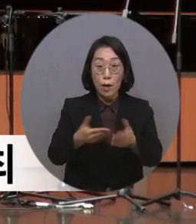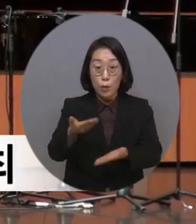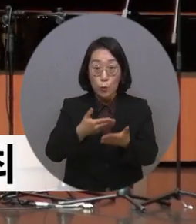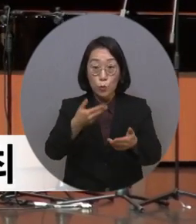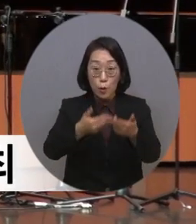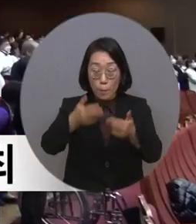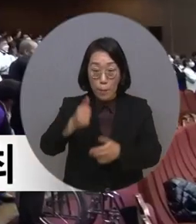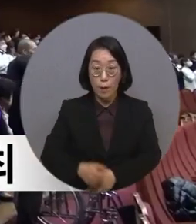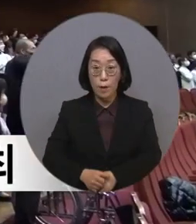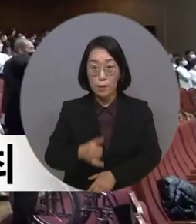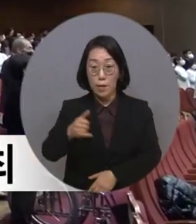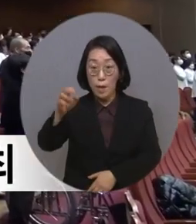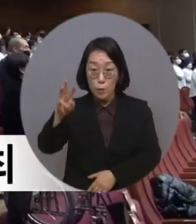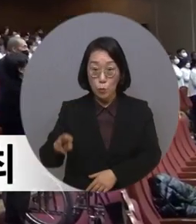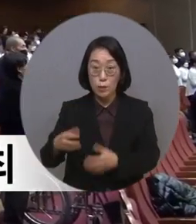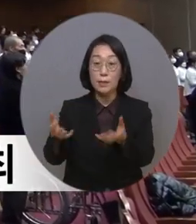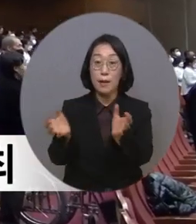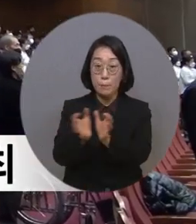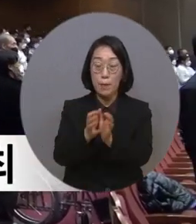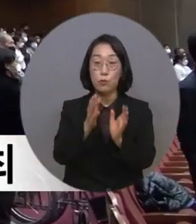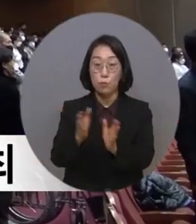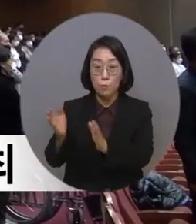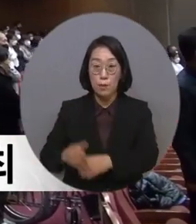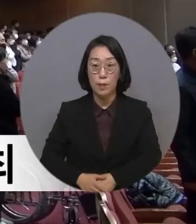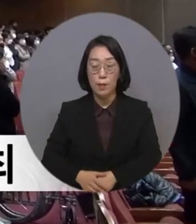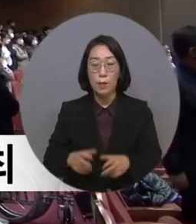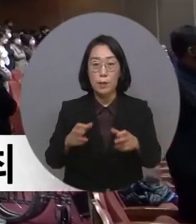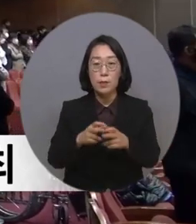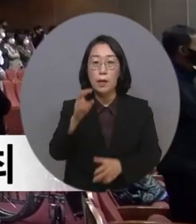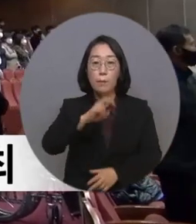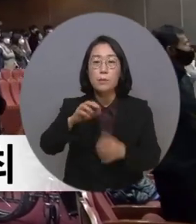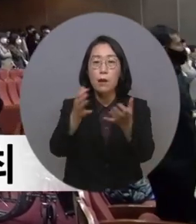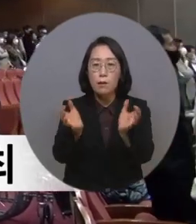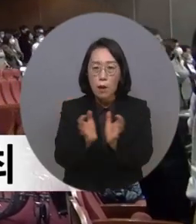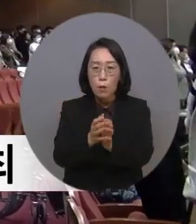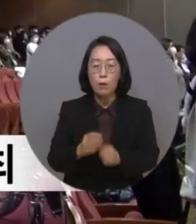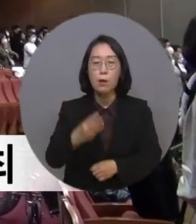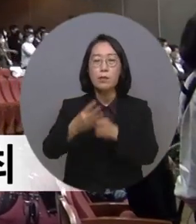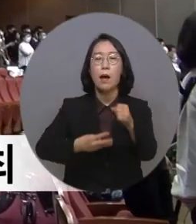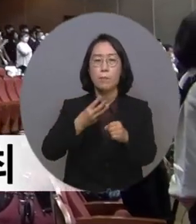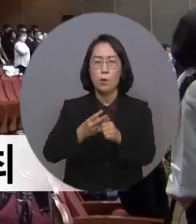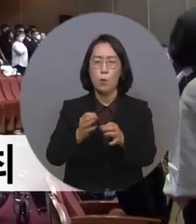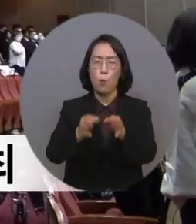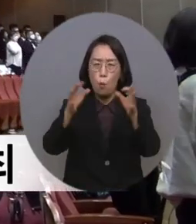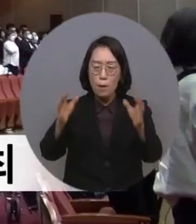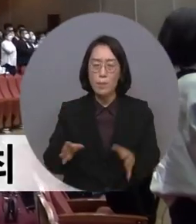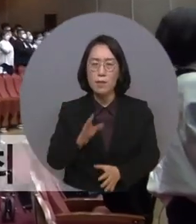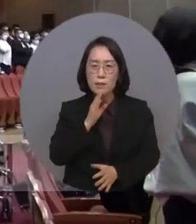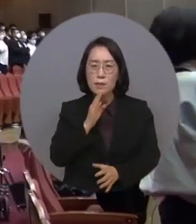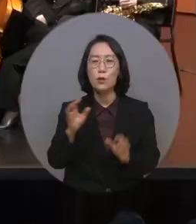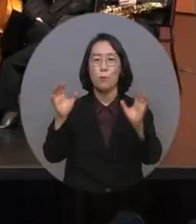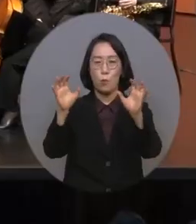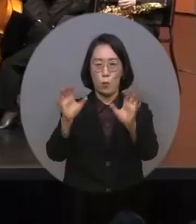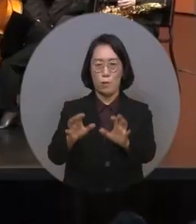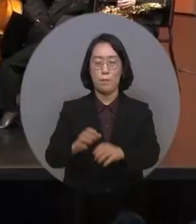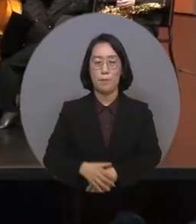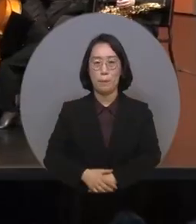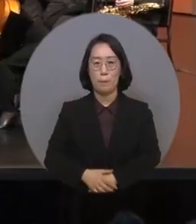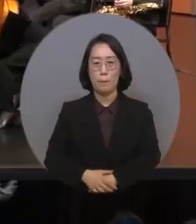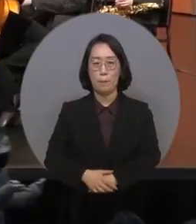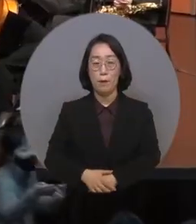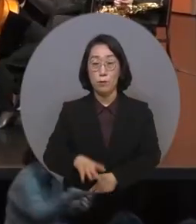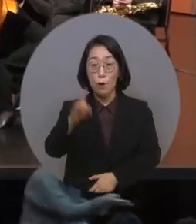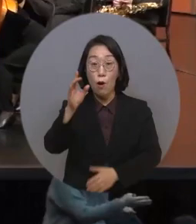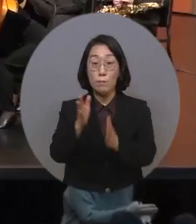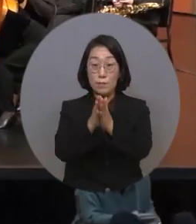공동주체했으며 이번 전국 장애인 합창대회는 코로나19로 3년만에 대면행사로 개최되었습니다 오프닝